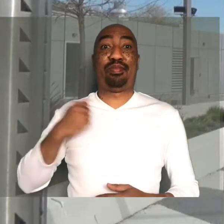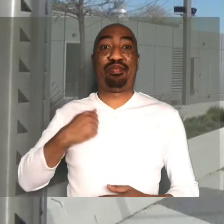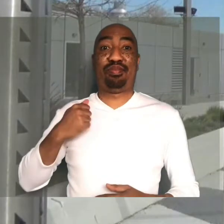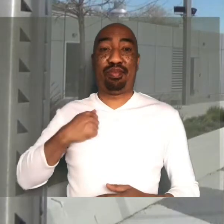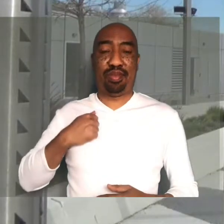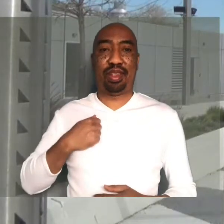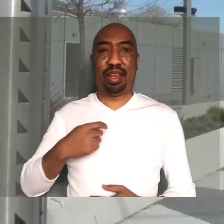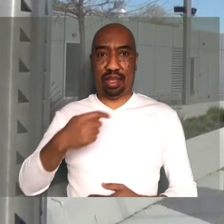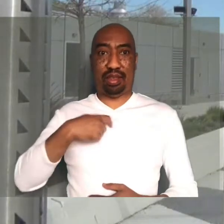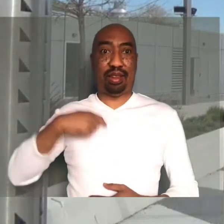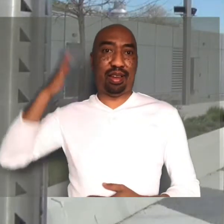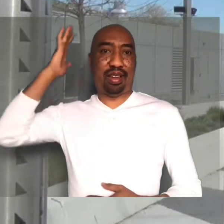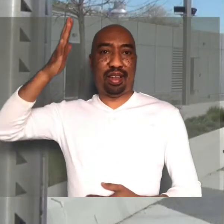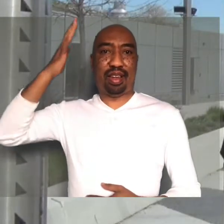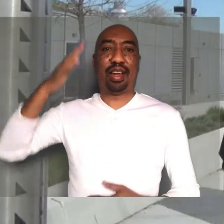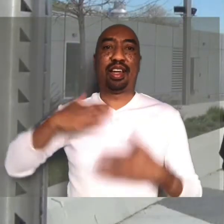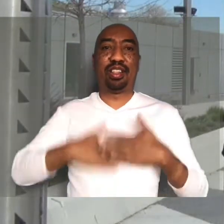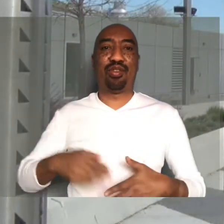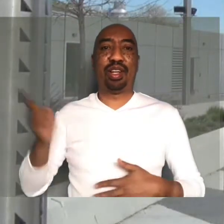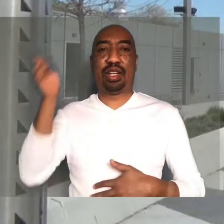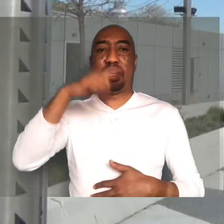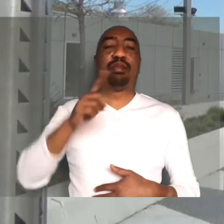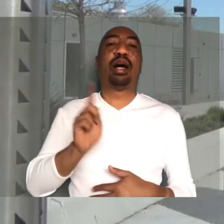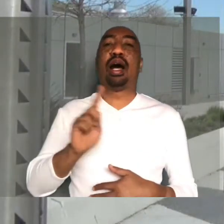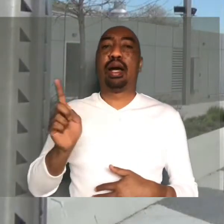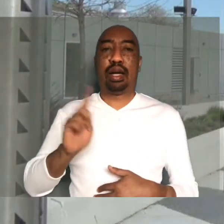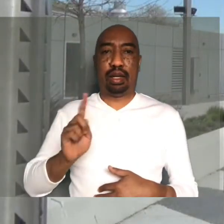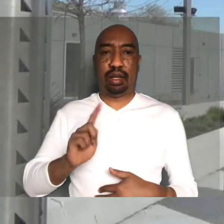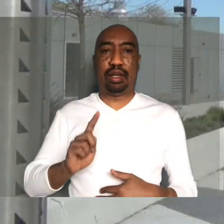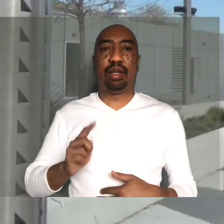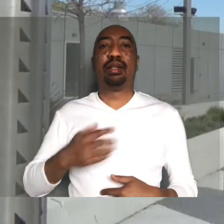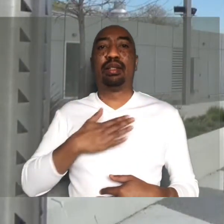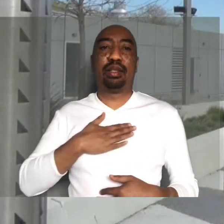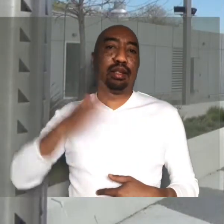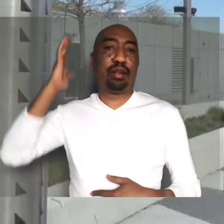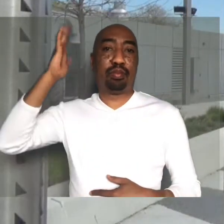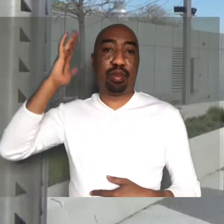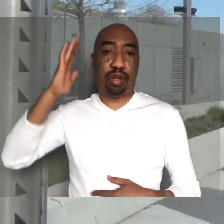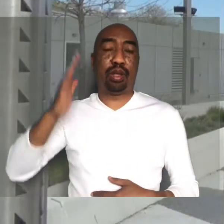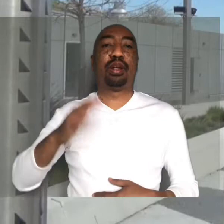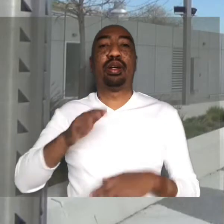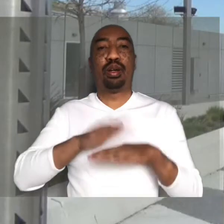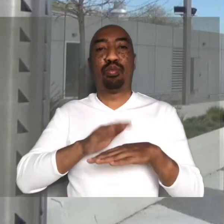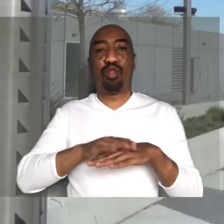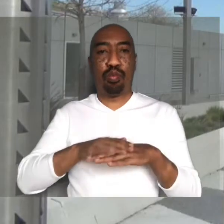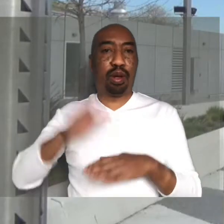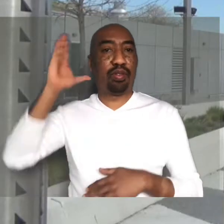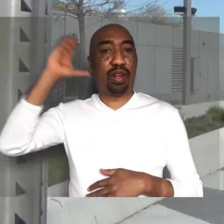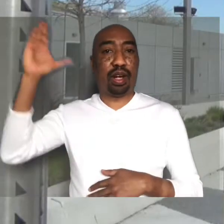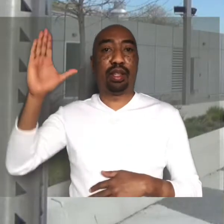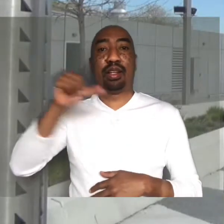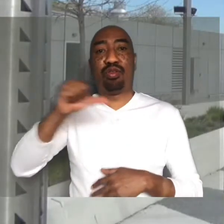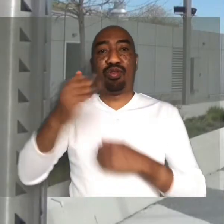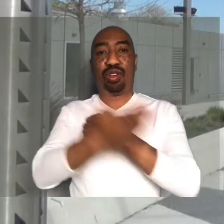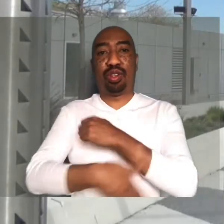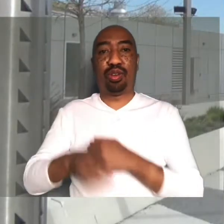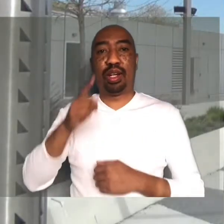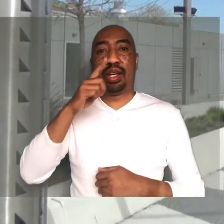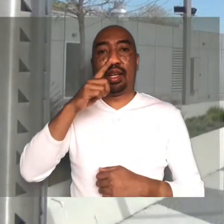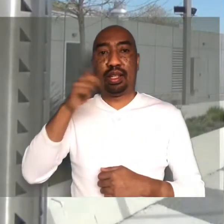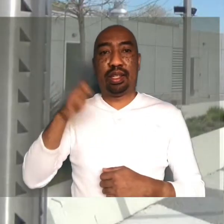tia. Tsy ilaza ny toetrandro aminao akory aoka fa ilaza kosa ny mety toetoetry ny fankalazana ny fahafolo taona